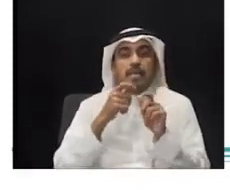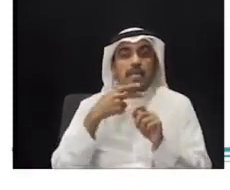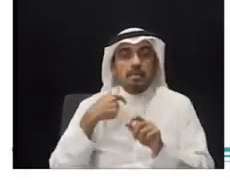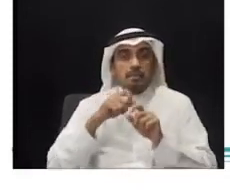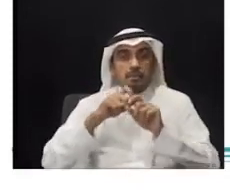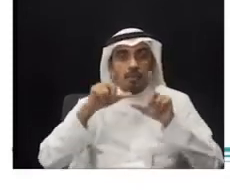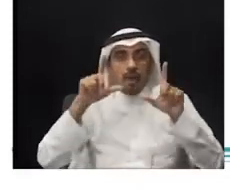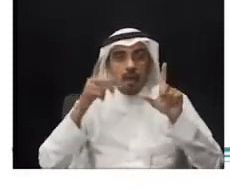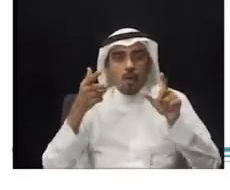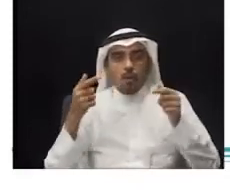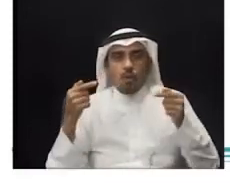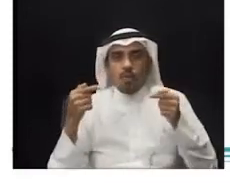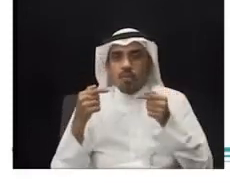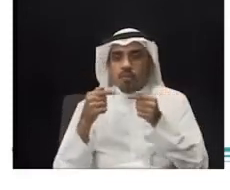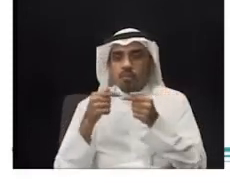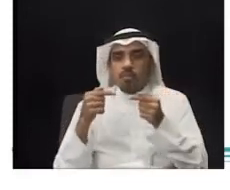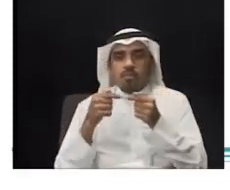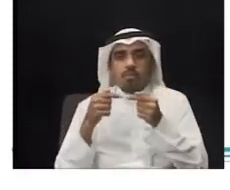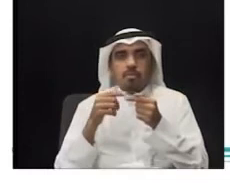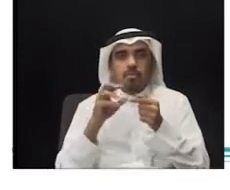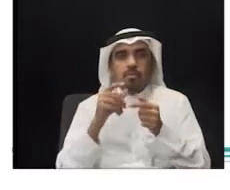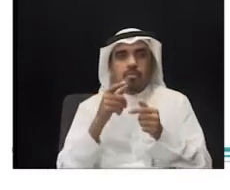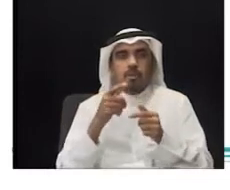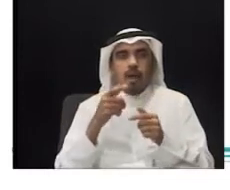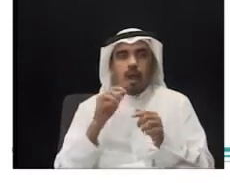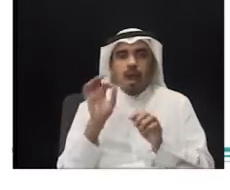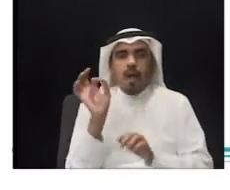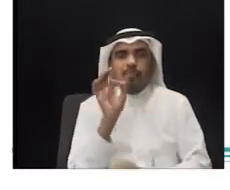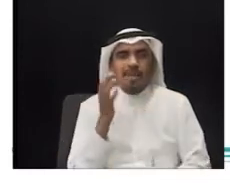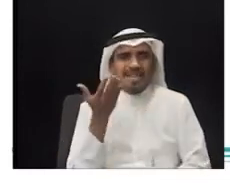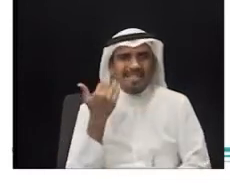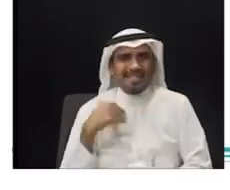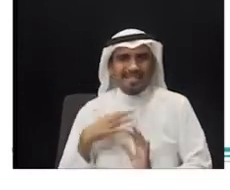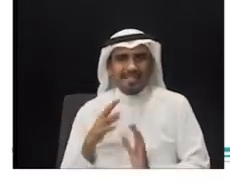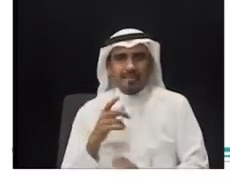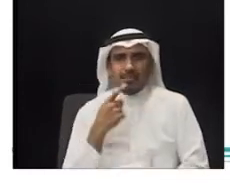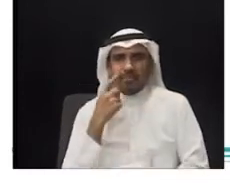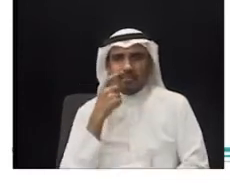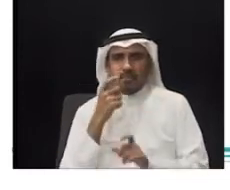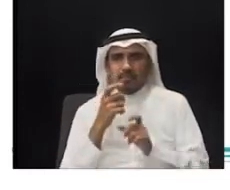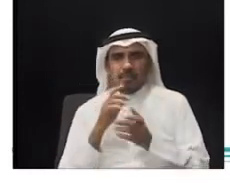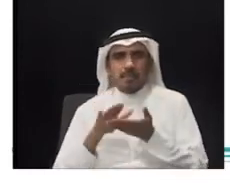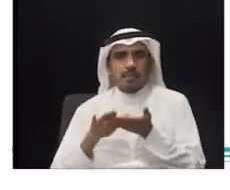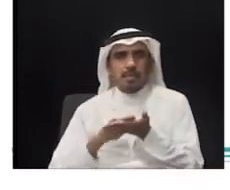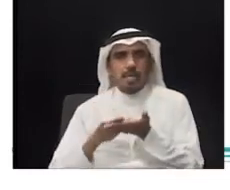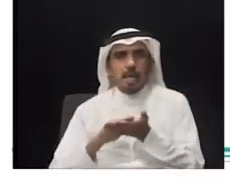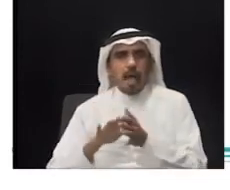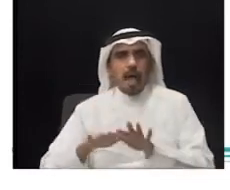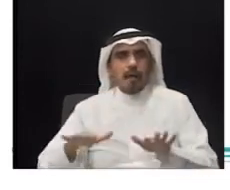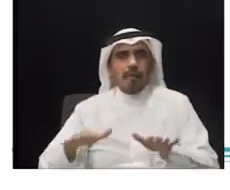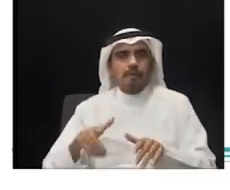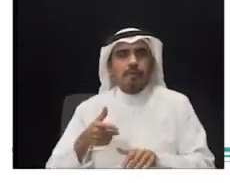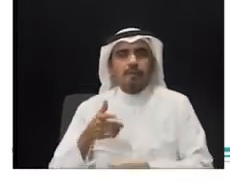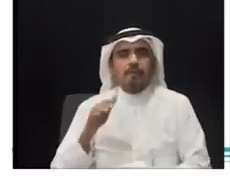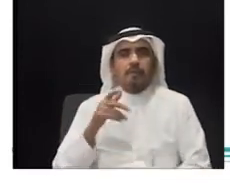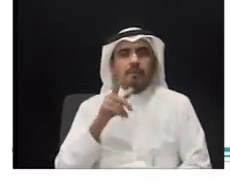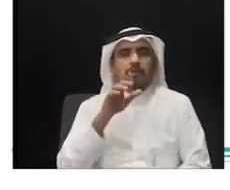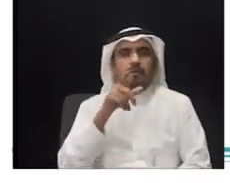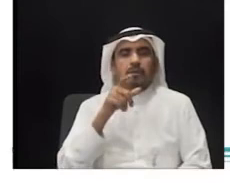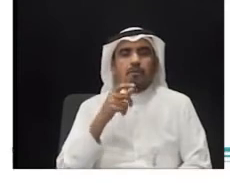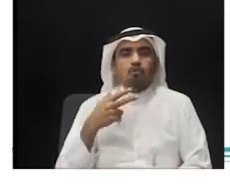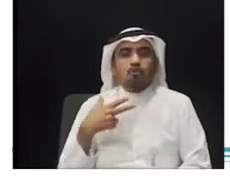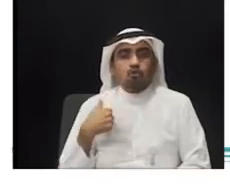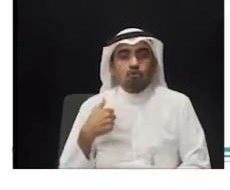ظاهر أو ضميرا متصلا في الأمثلة السابقة. نلاحظ سطح الأرض، المضاف